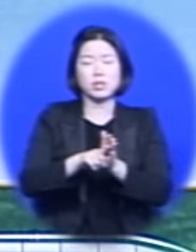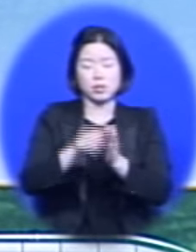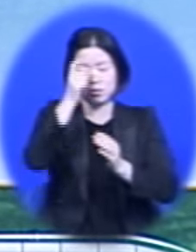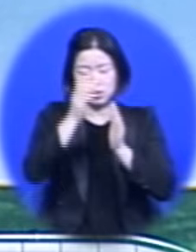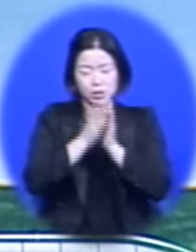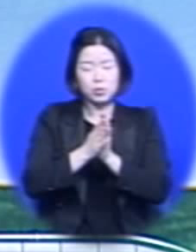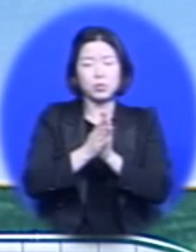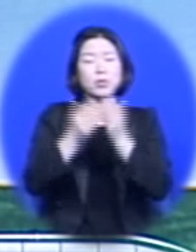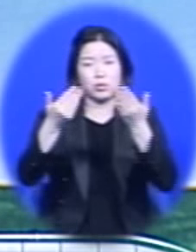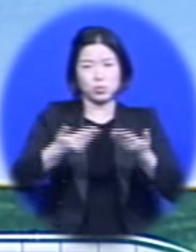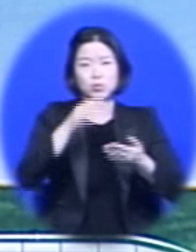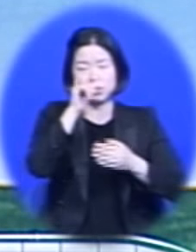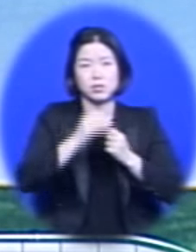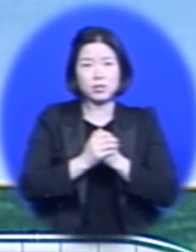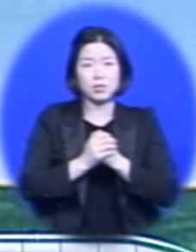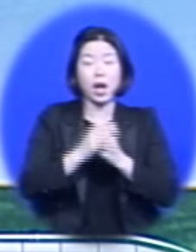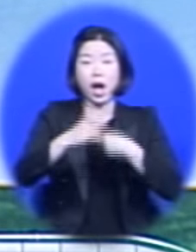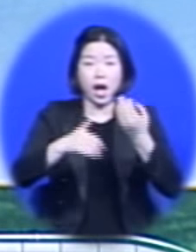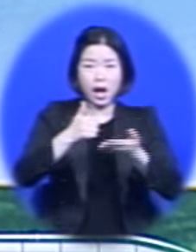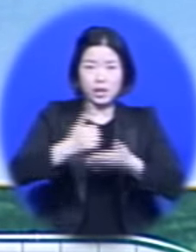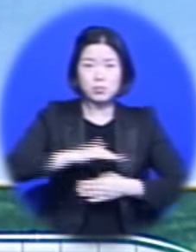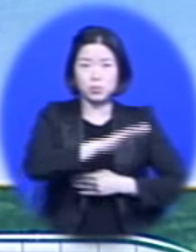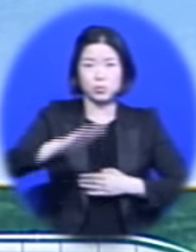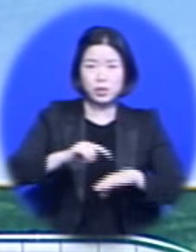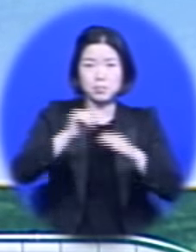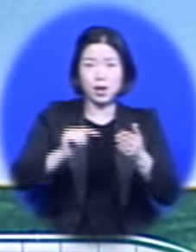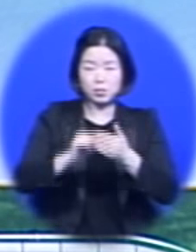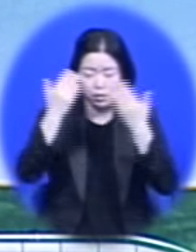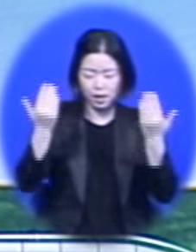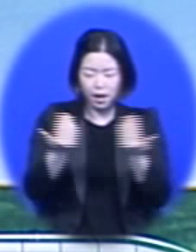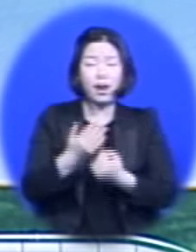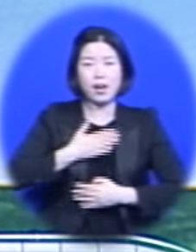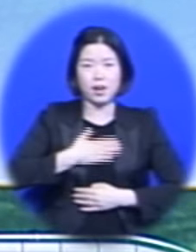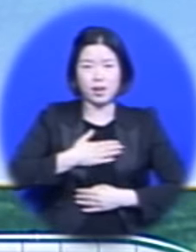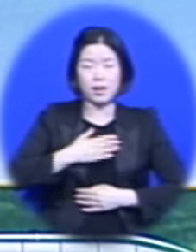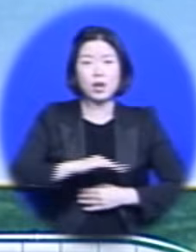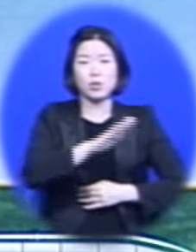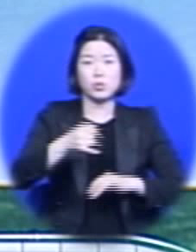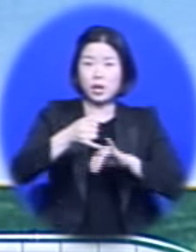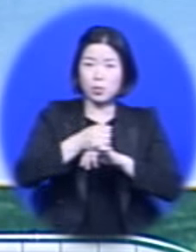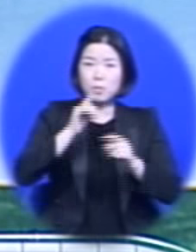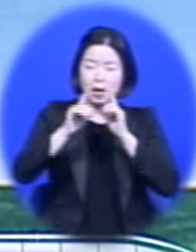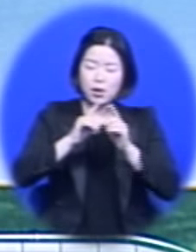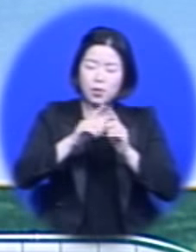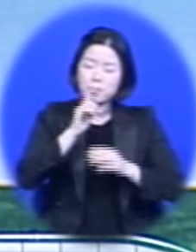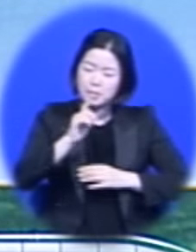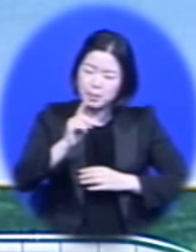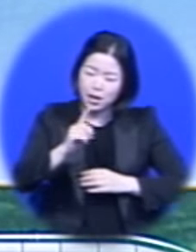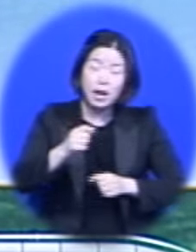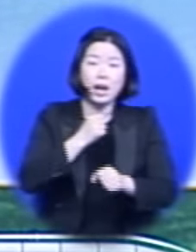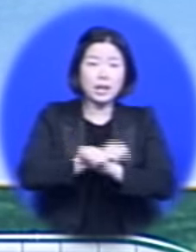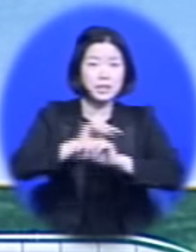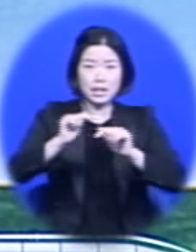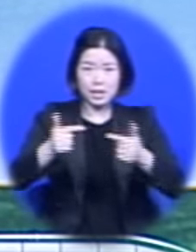겁니다. 여러분, 하나님은 우리 마음을 다 아십니다. 우리가 꼭 말로 기도를 안 해도 하나님이 우리